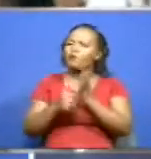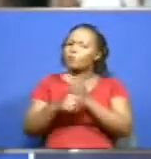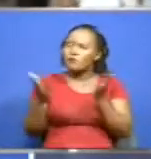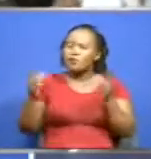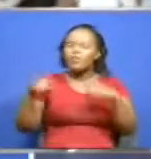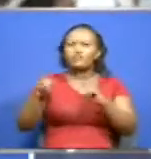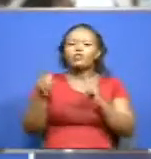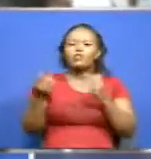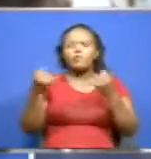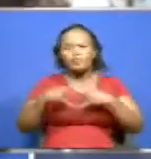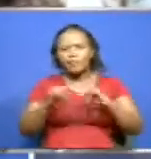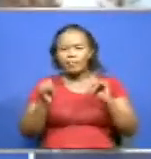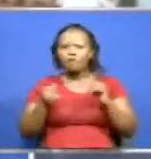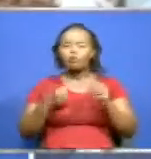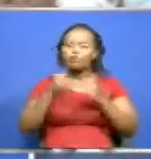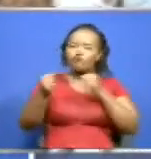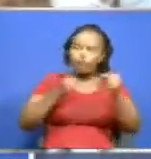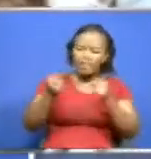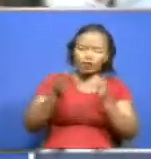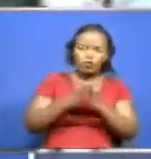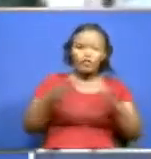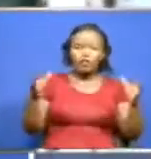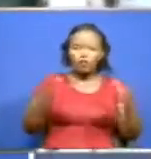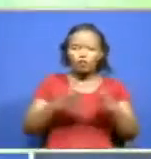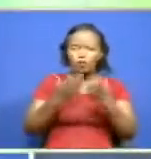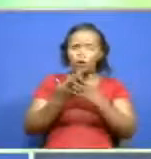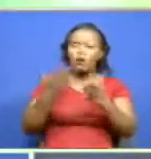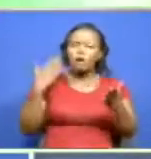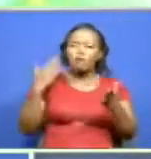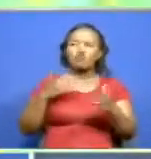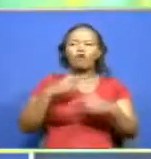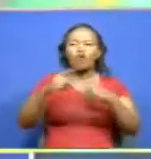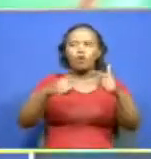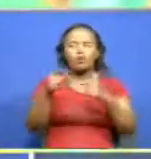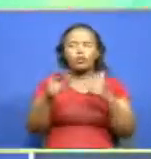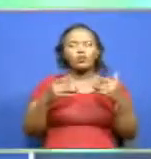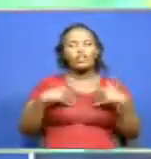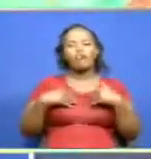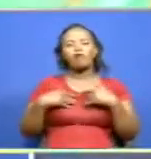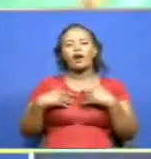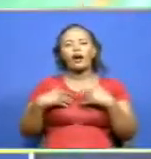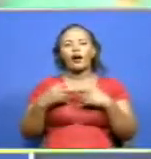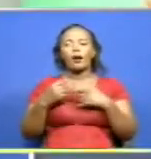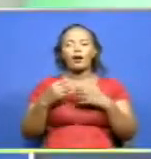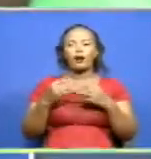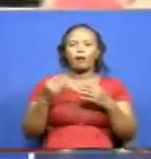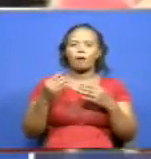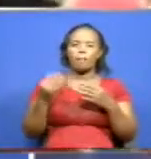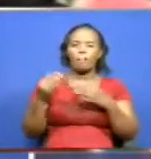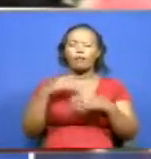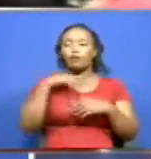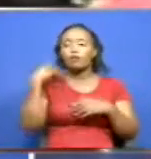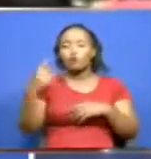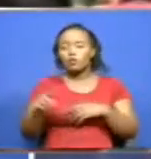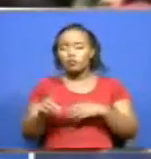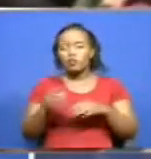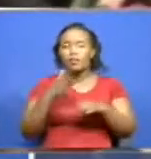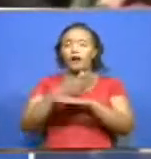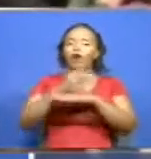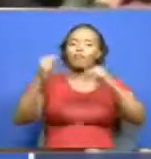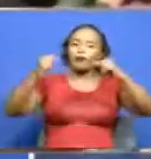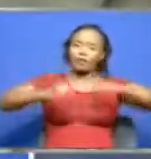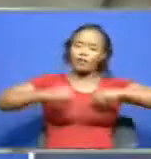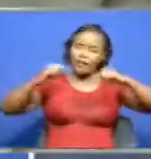na kushambulia kundi hilo la watu kabla ya kuendeleza mchezo wa paka na panya nao. Baada ya makubaliano ya muda